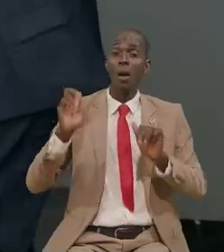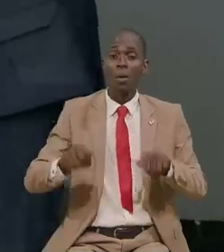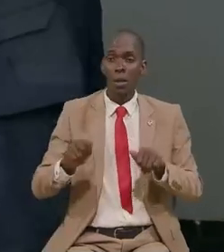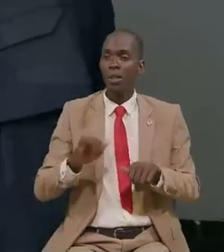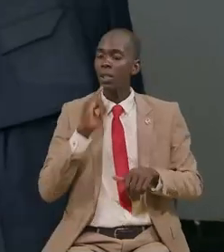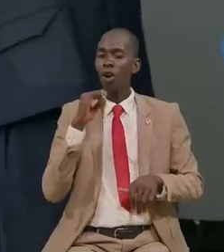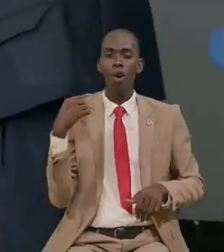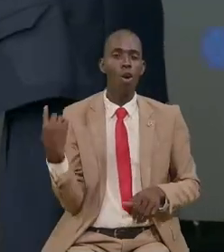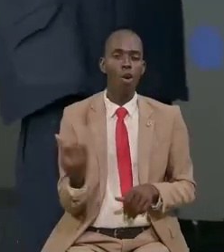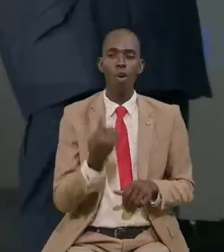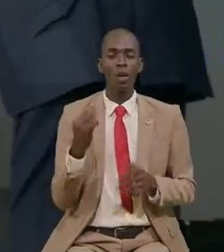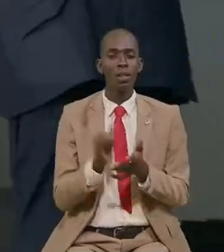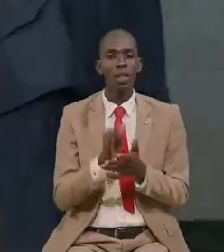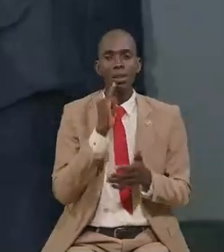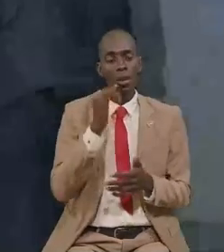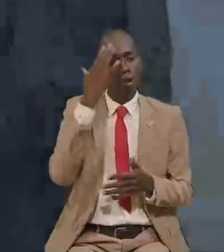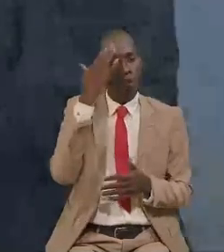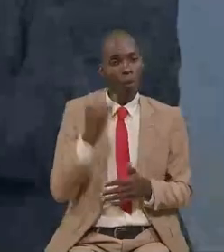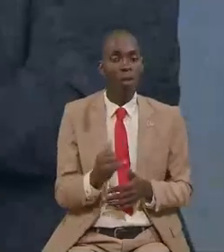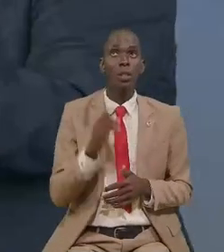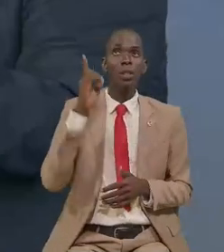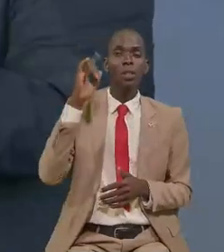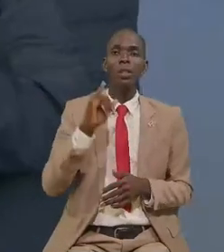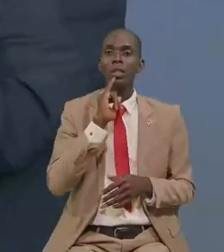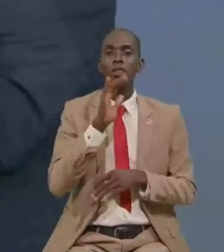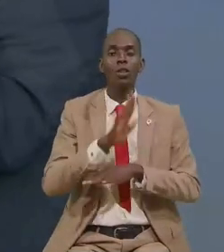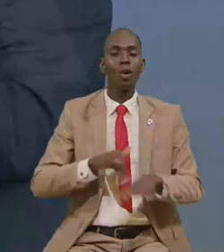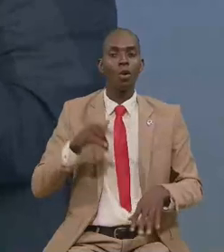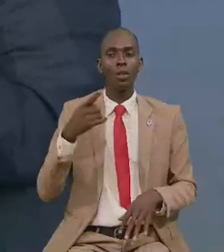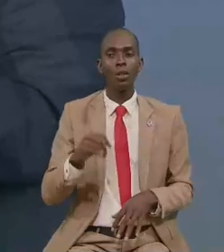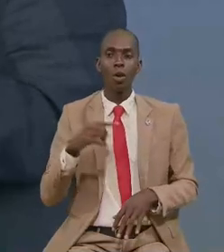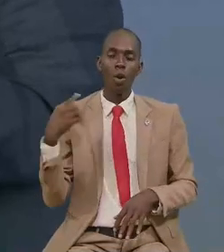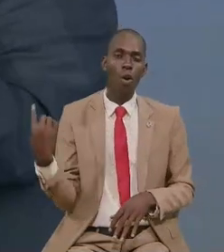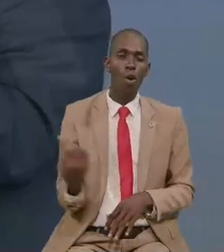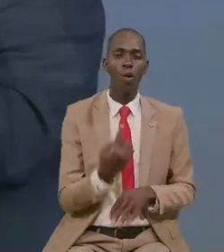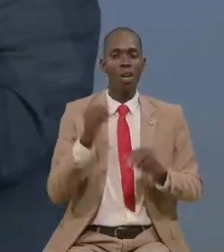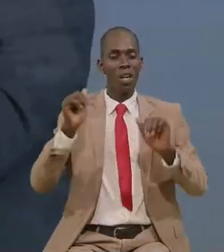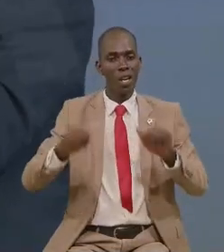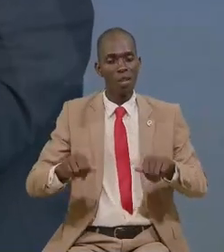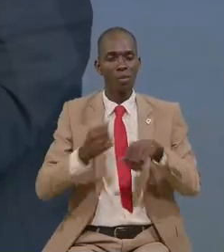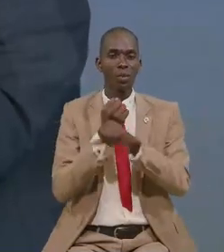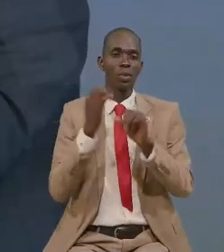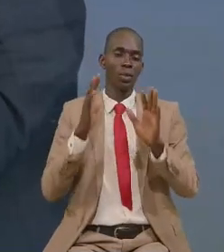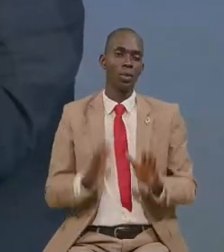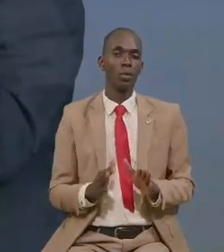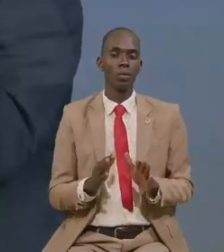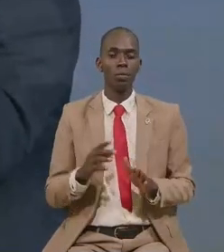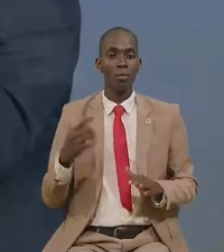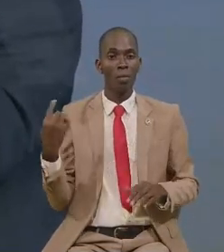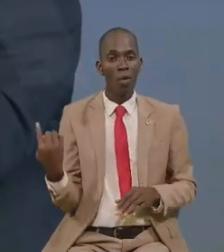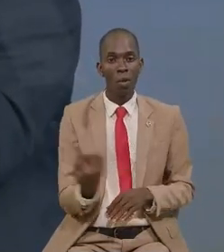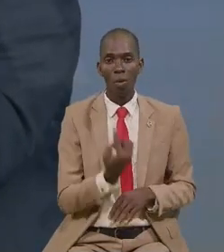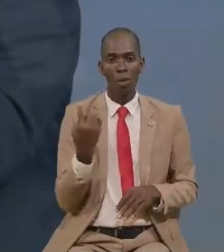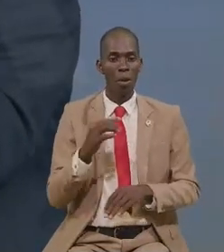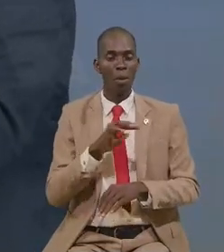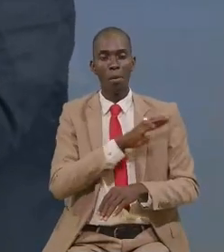est toujours là. C'est pourquoi on se réfère à lui comme le Sauveur toujours capable, le